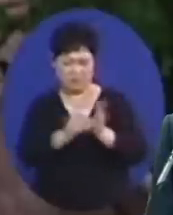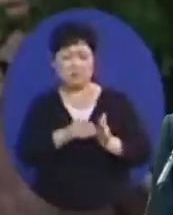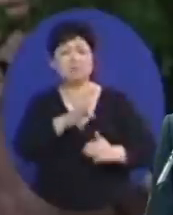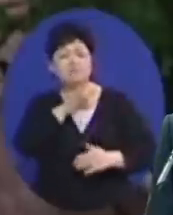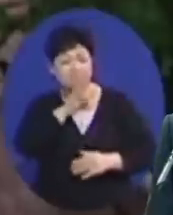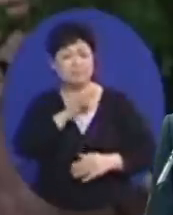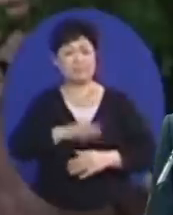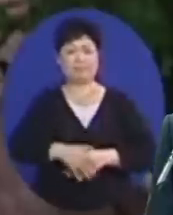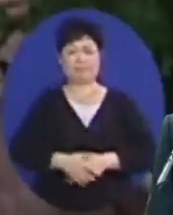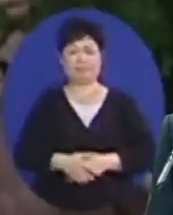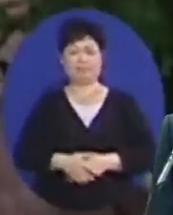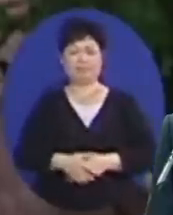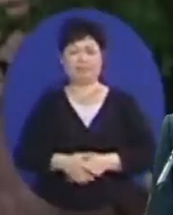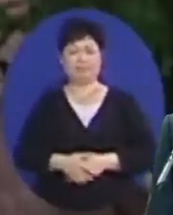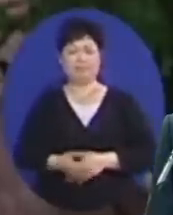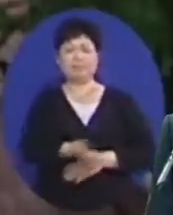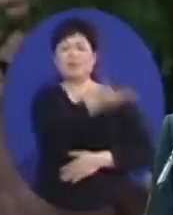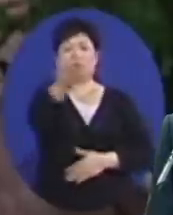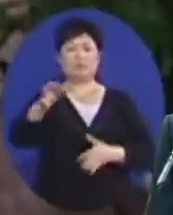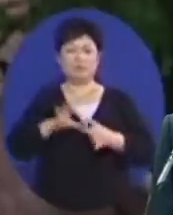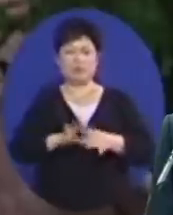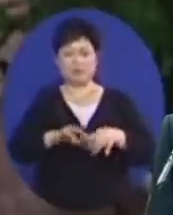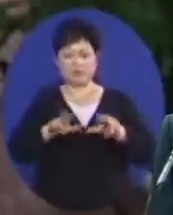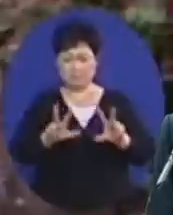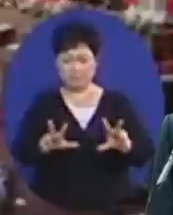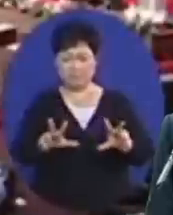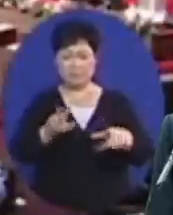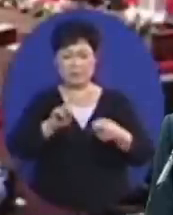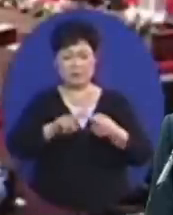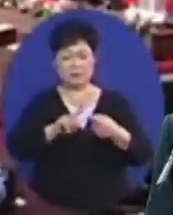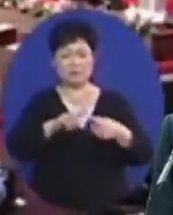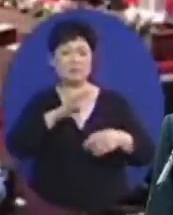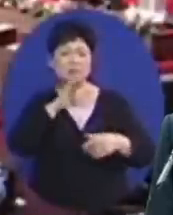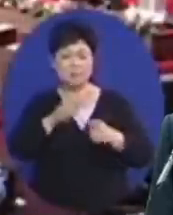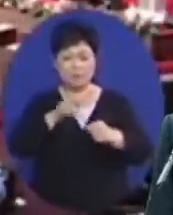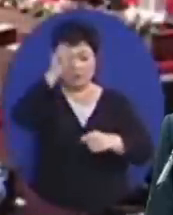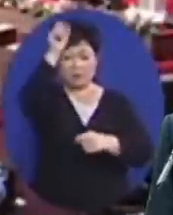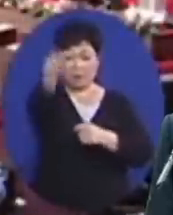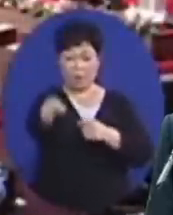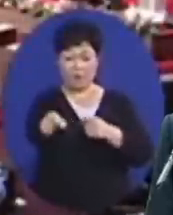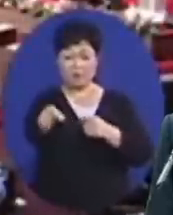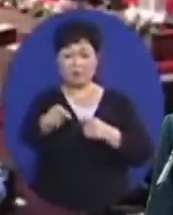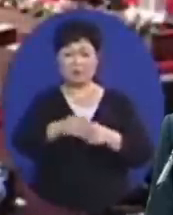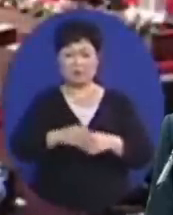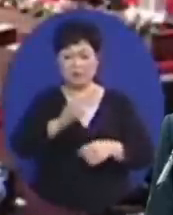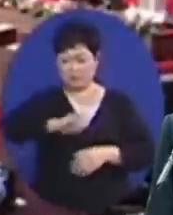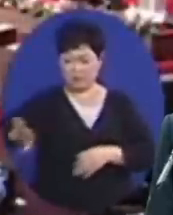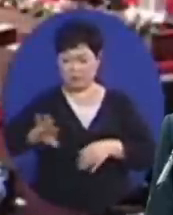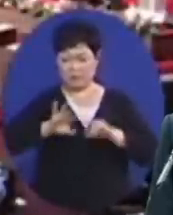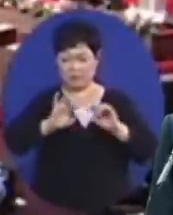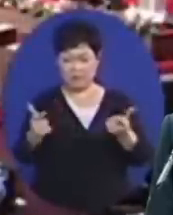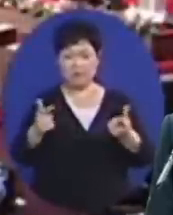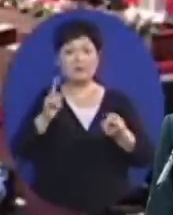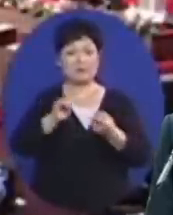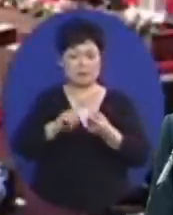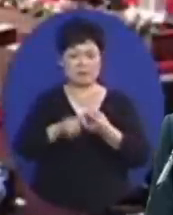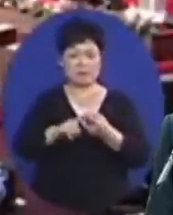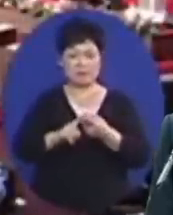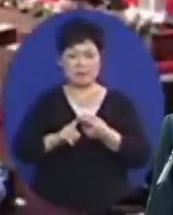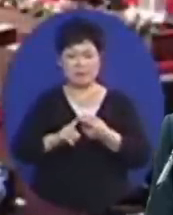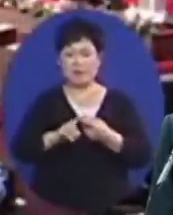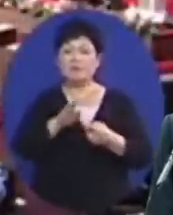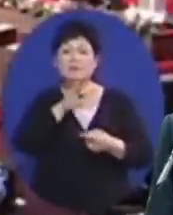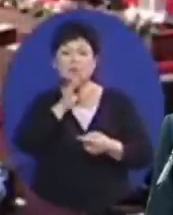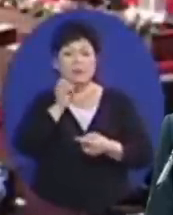것입니다. 여러분의 현실에 정말로 영원한 것, 잃어버리지 않을 것, 버리지 않을